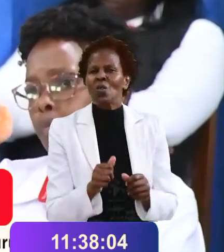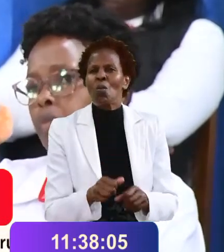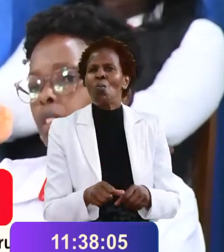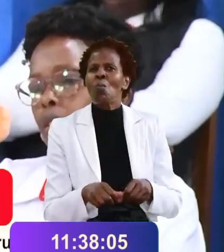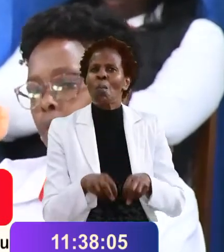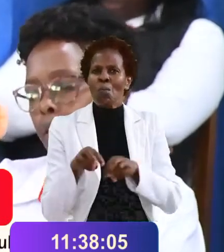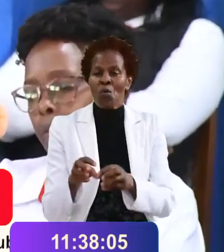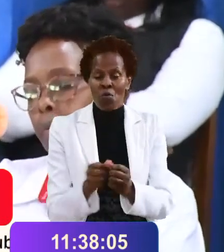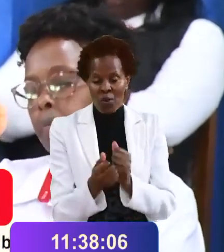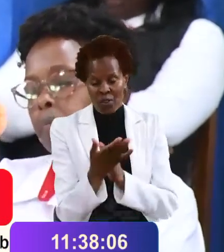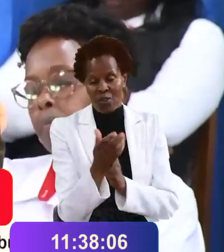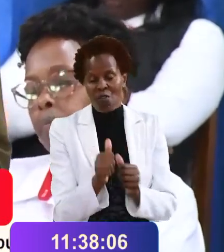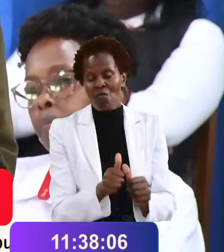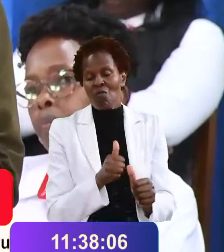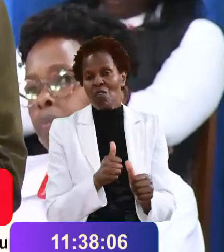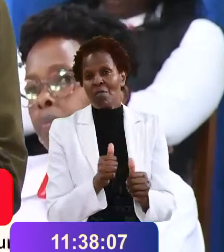Amen.